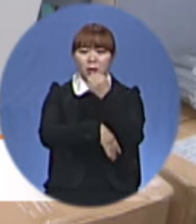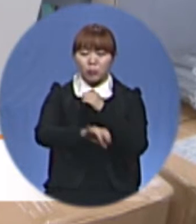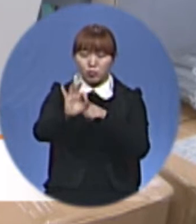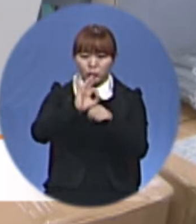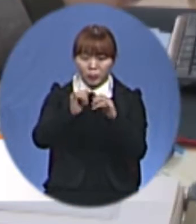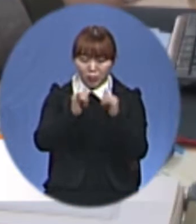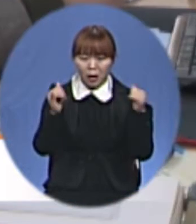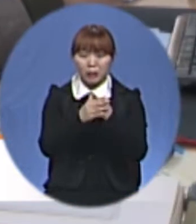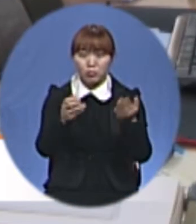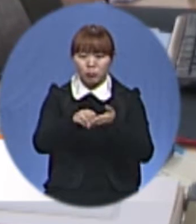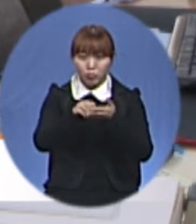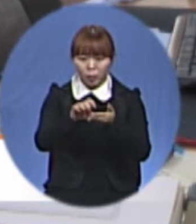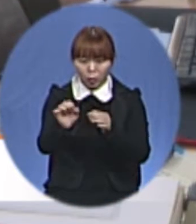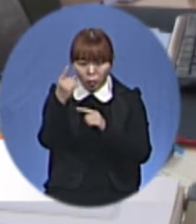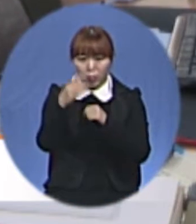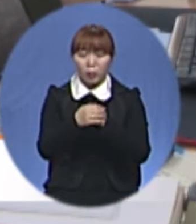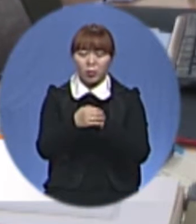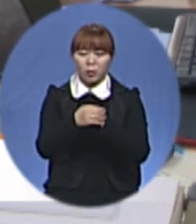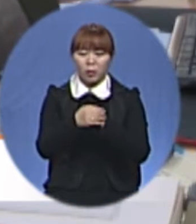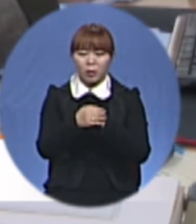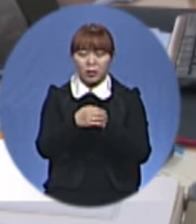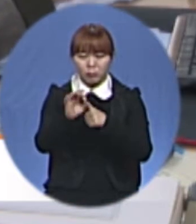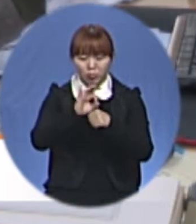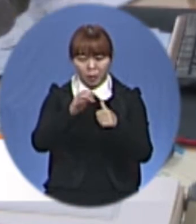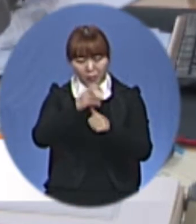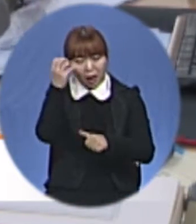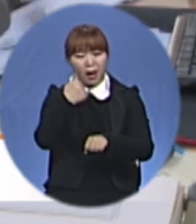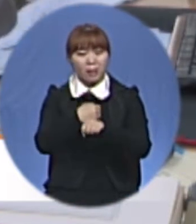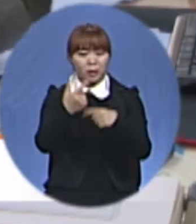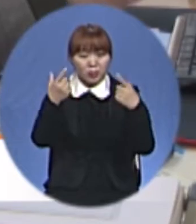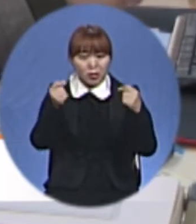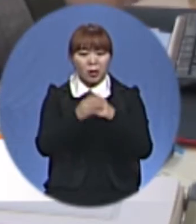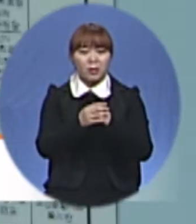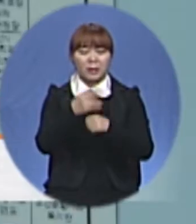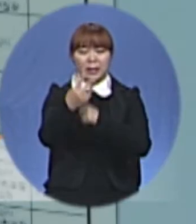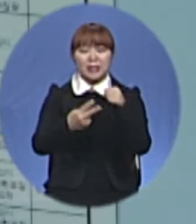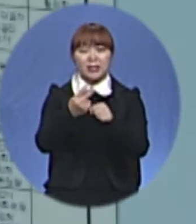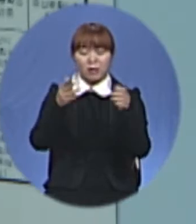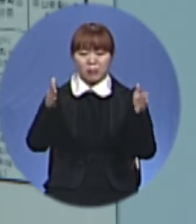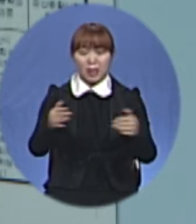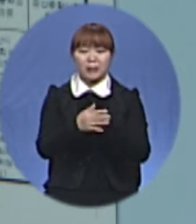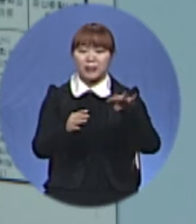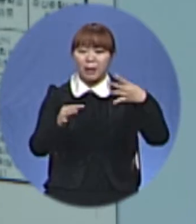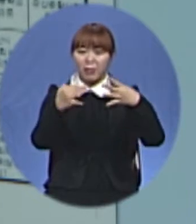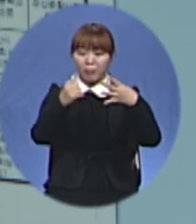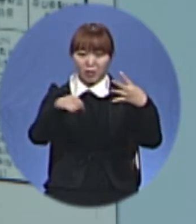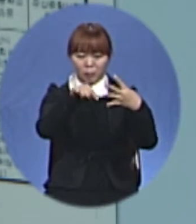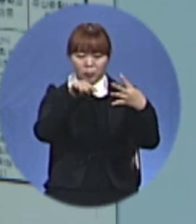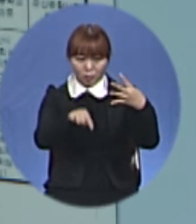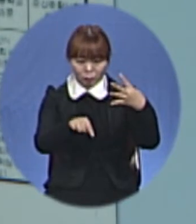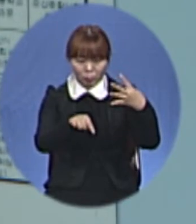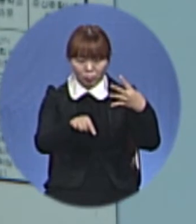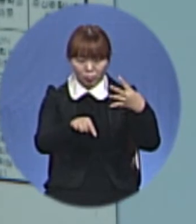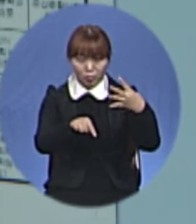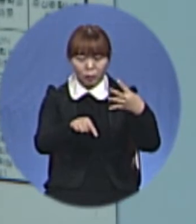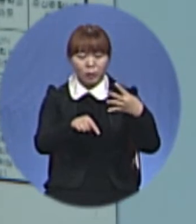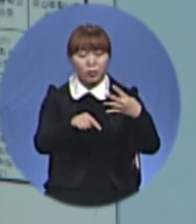기초수급자가 취업을 통해 탈수급하는 것을 목표로 올해부터 2년간 해마다 400명을 대상으로